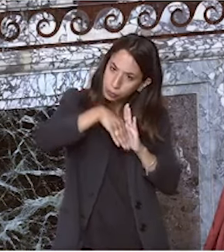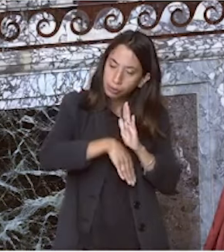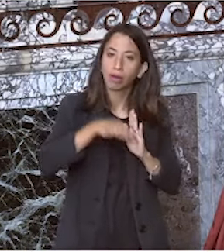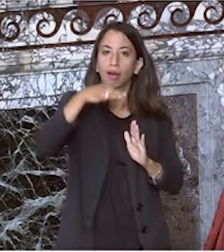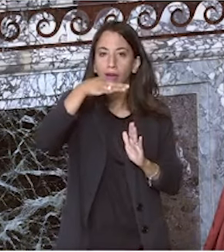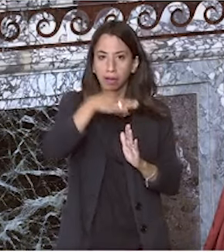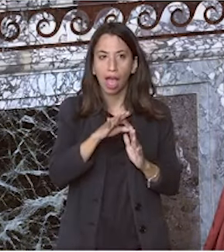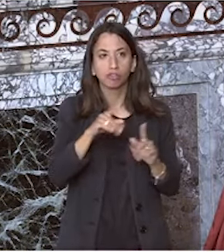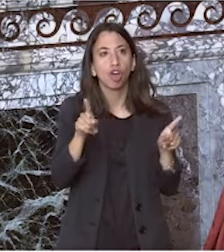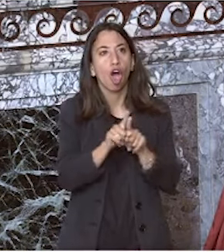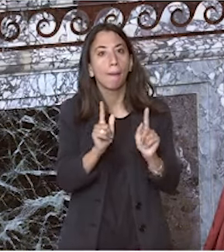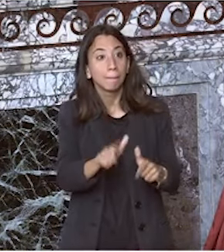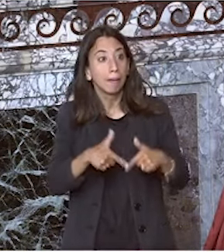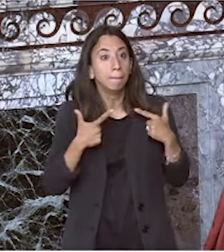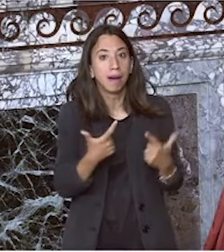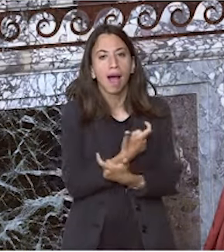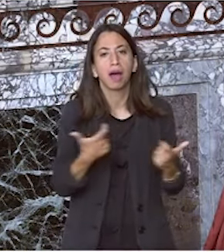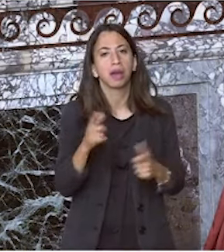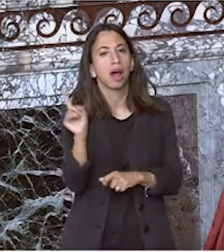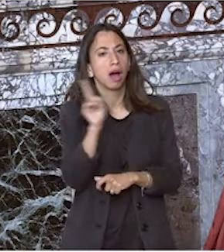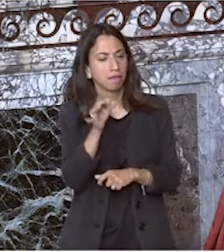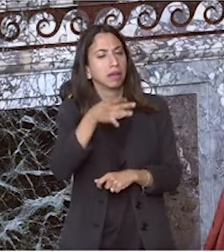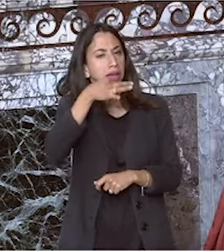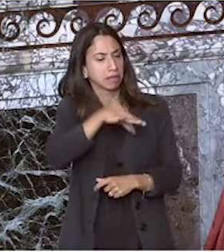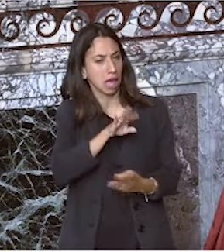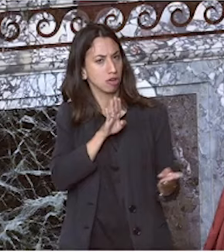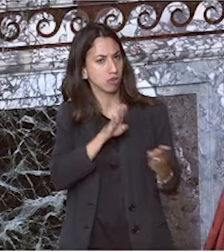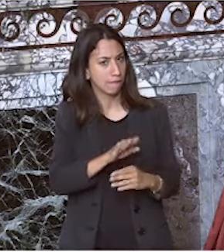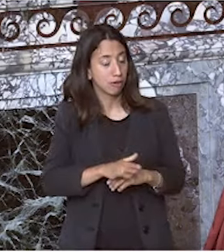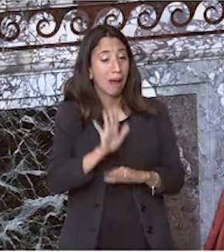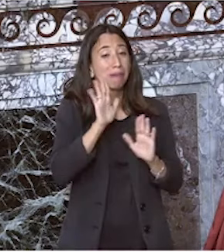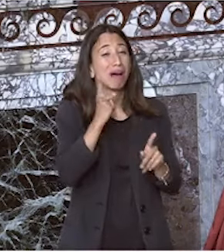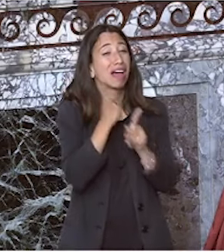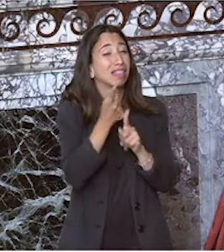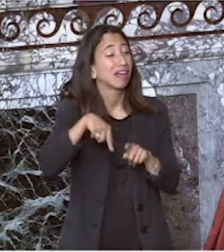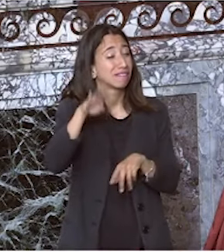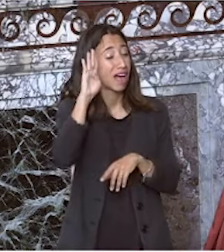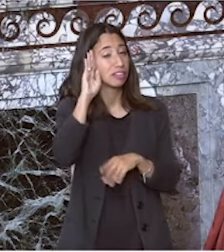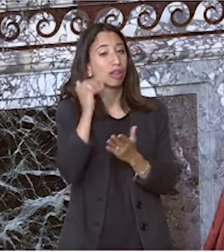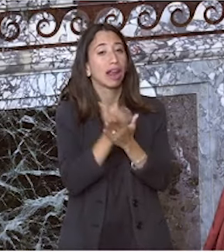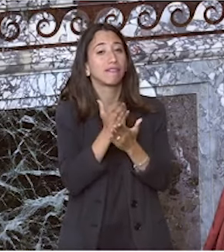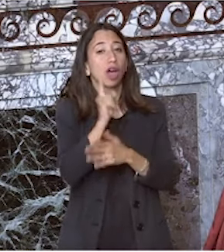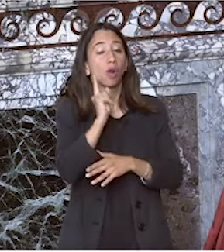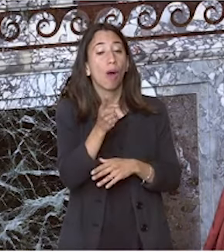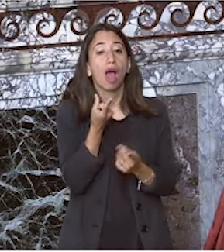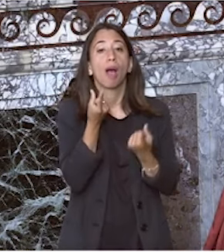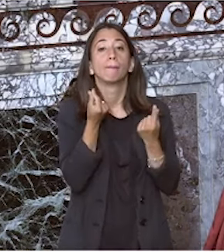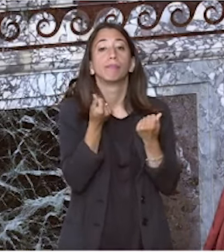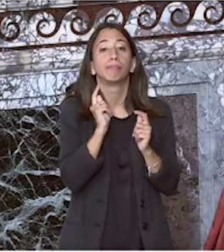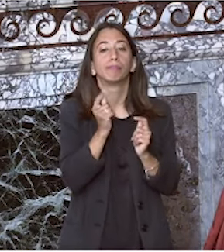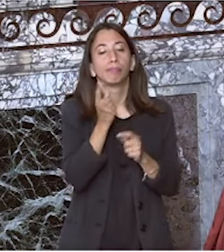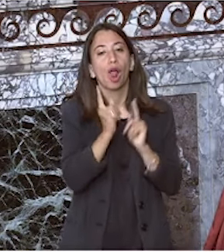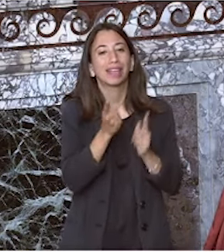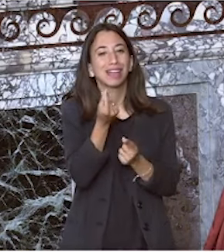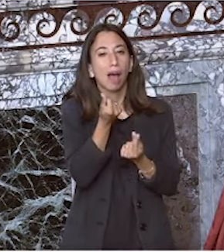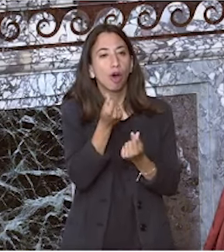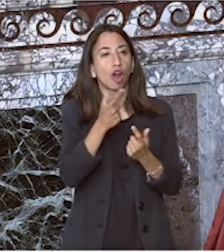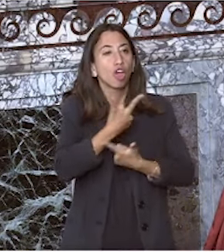e indolore. Dobbiamo però evitare che la politica monetaria diventi eccessivamente